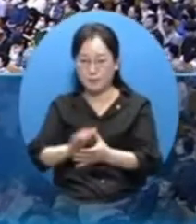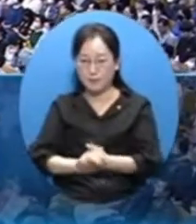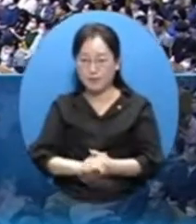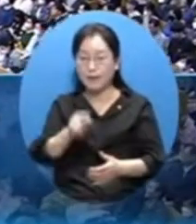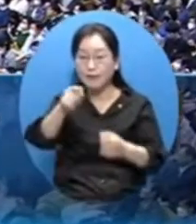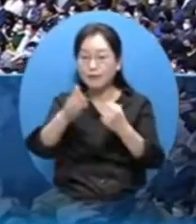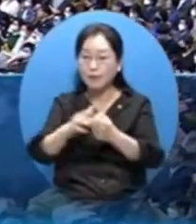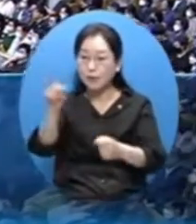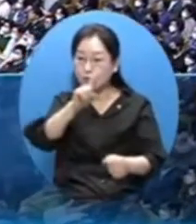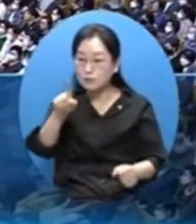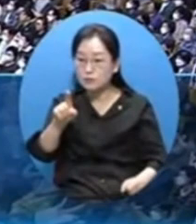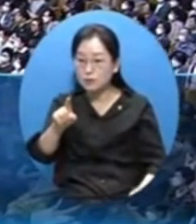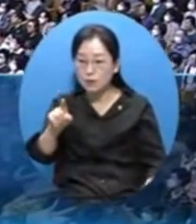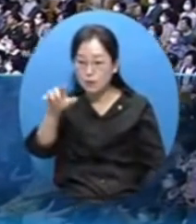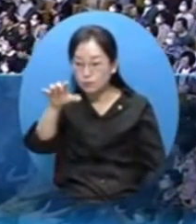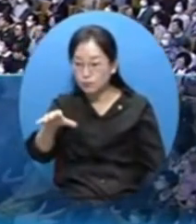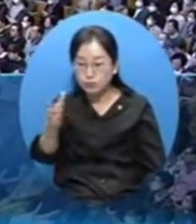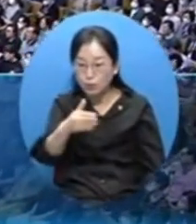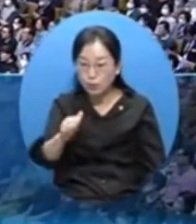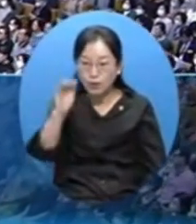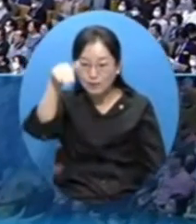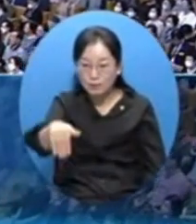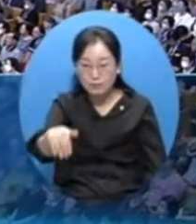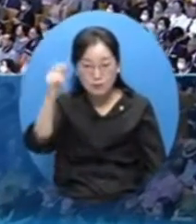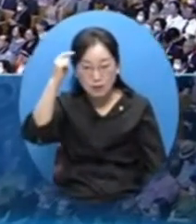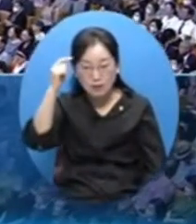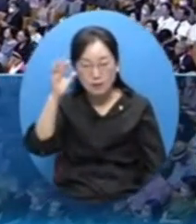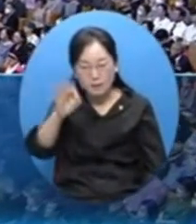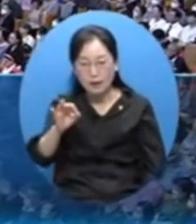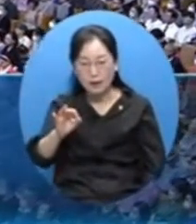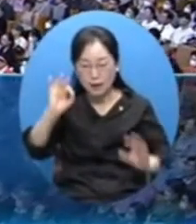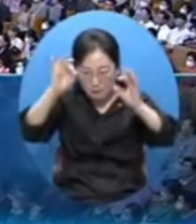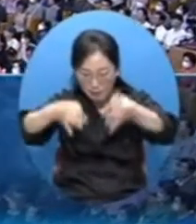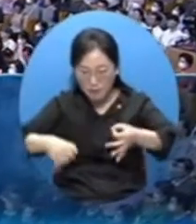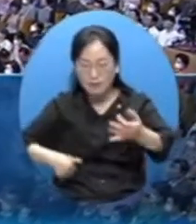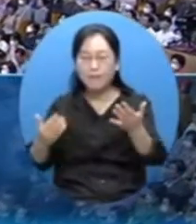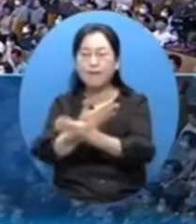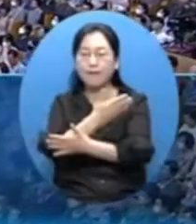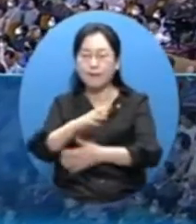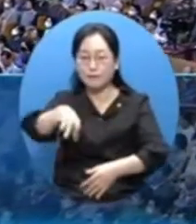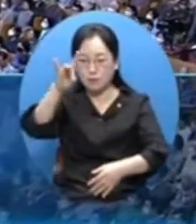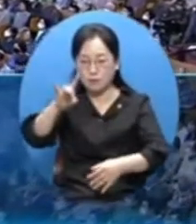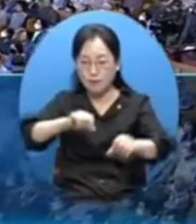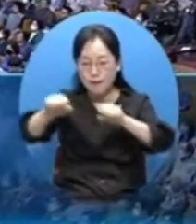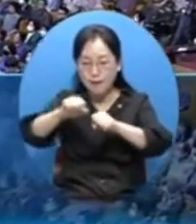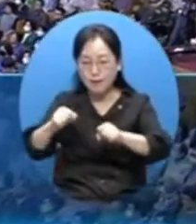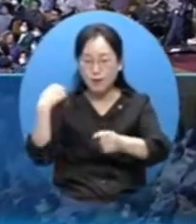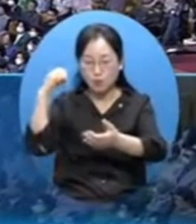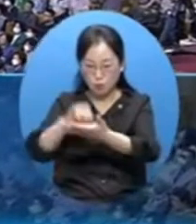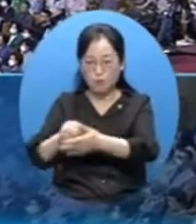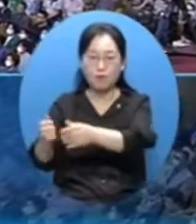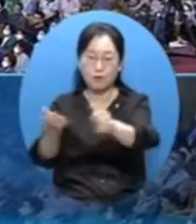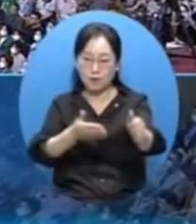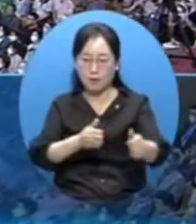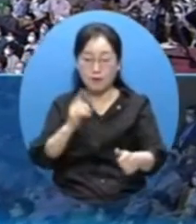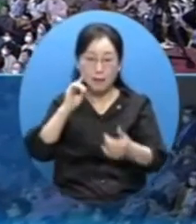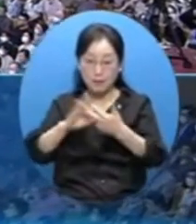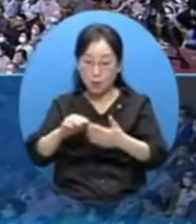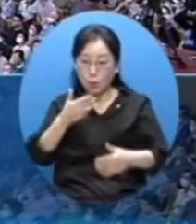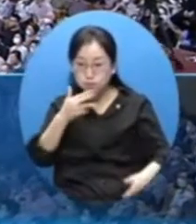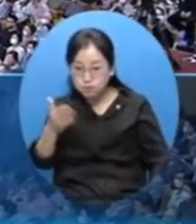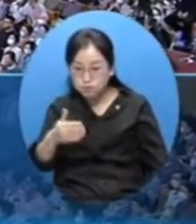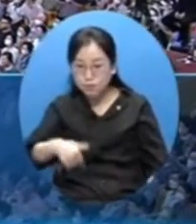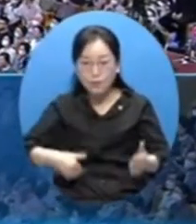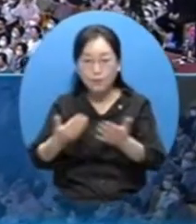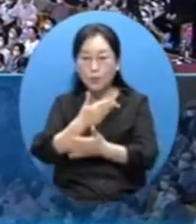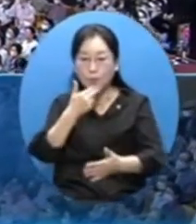그러므로 어디서 떨어졌는지를 생각하고 회개하여 처음 행위를 가지라. 만일 그리하지 아니하고 회개하지